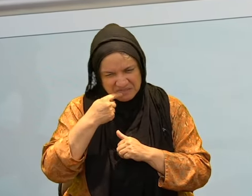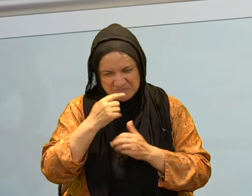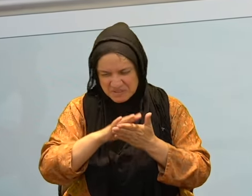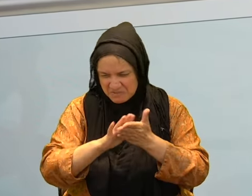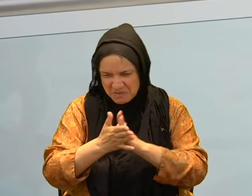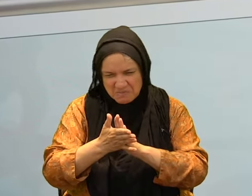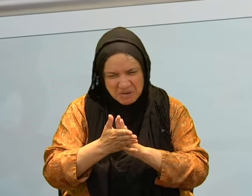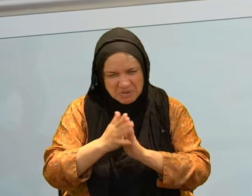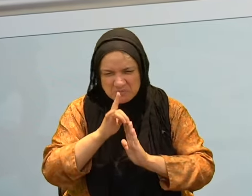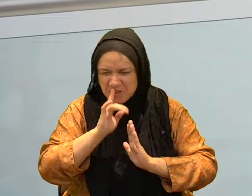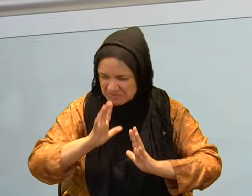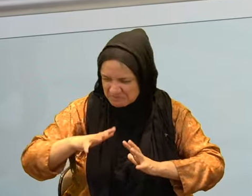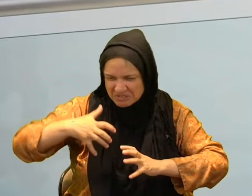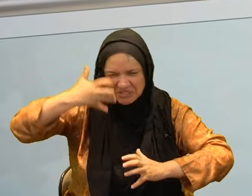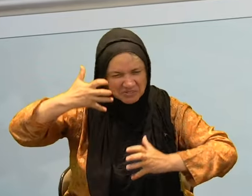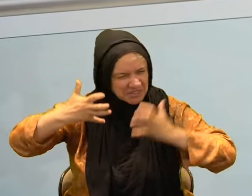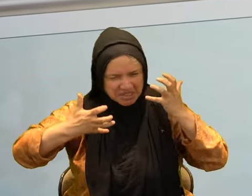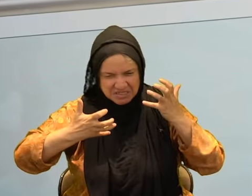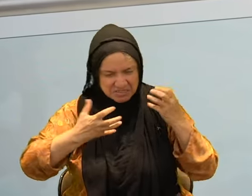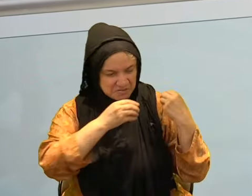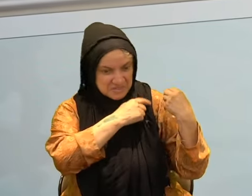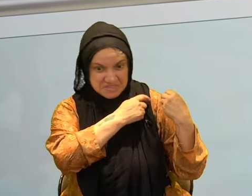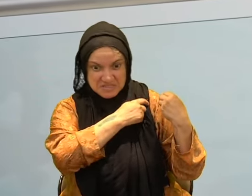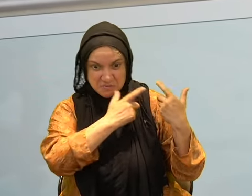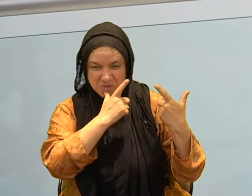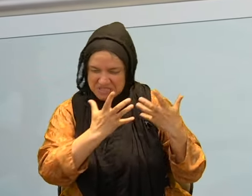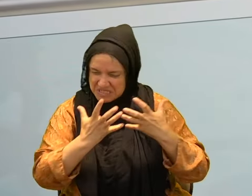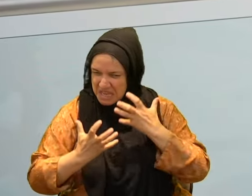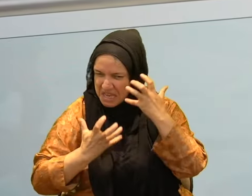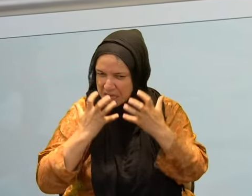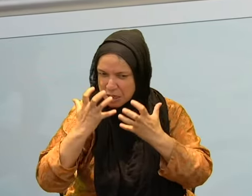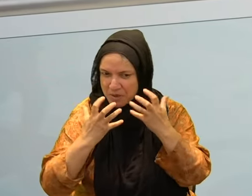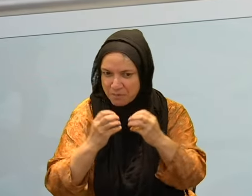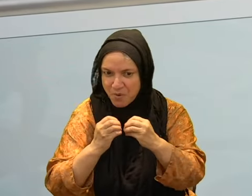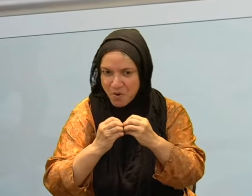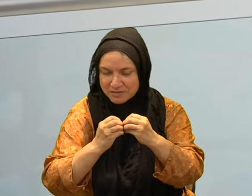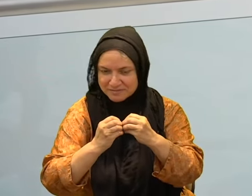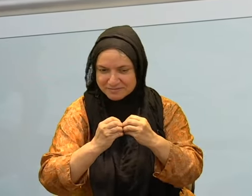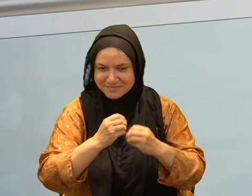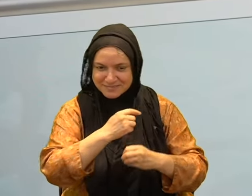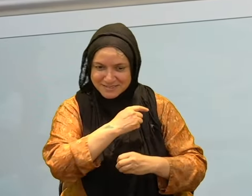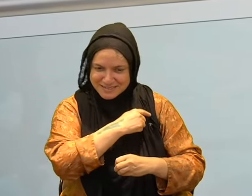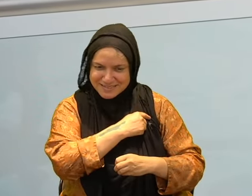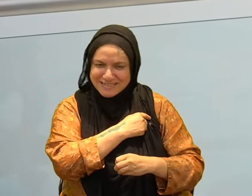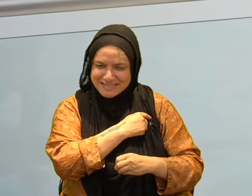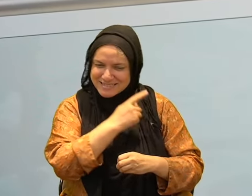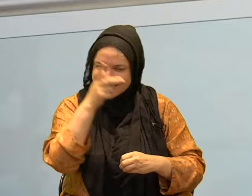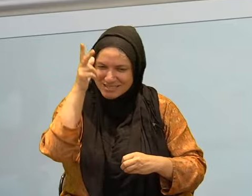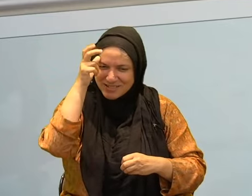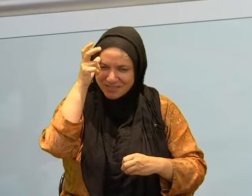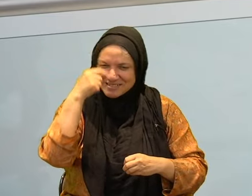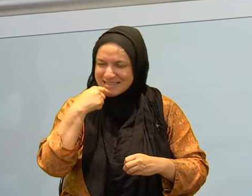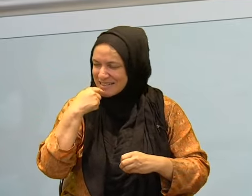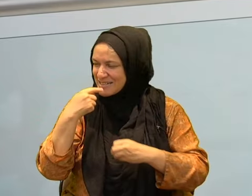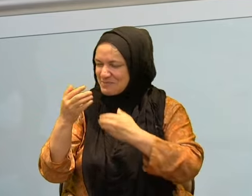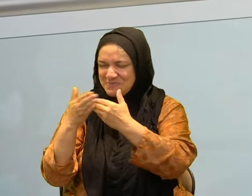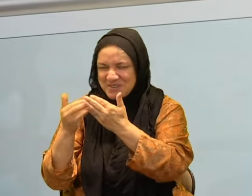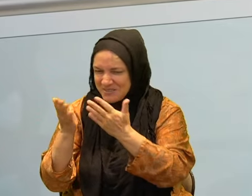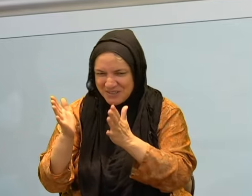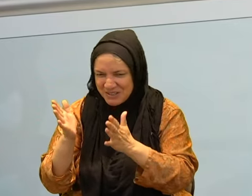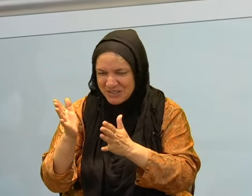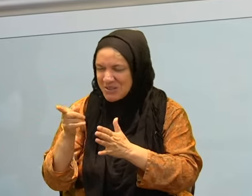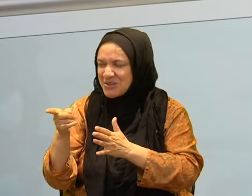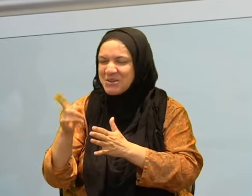Come on. That's what happens. وَإِذَا خَاصَمَ فَجَرَ. We don't know how to control ourselves in our anger. We don't know how to